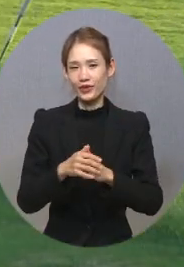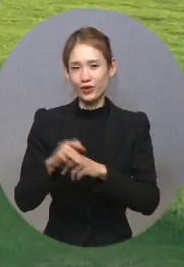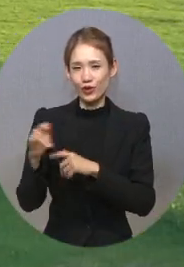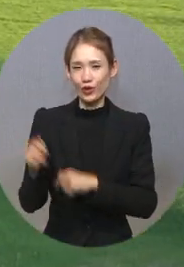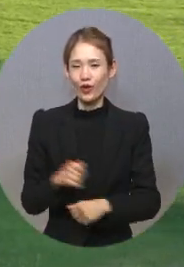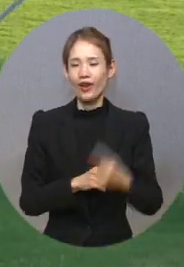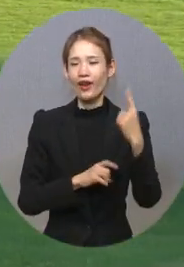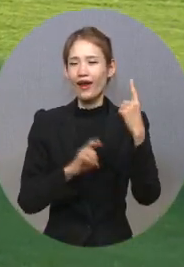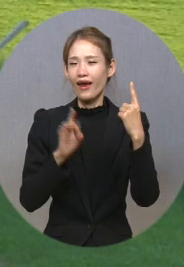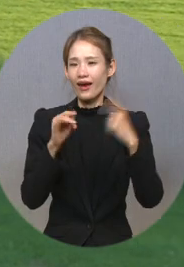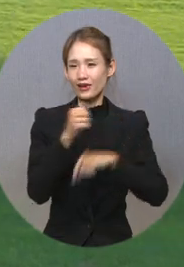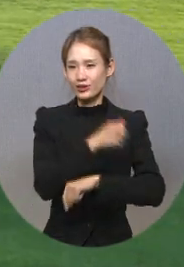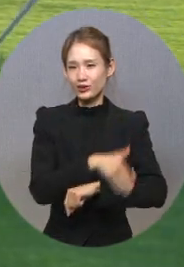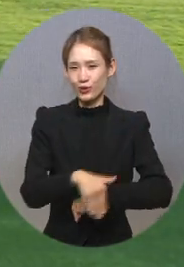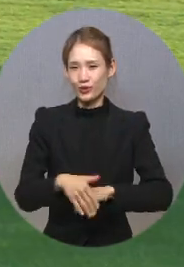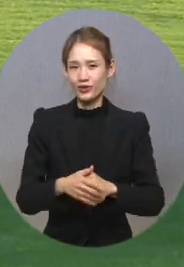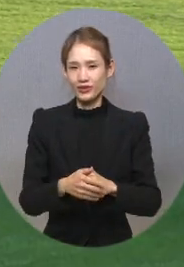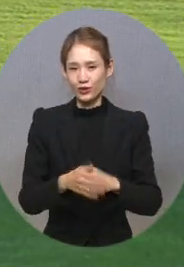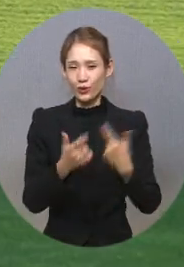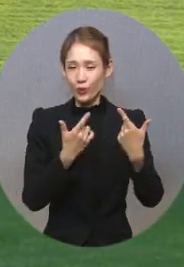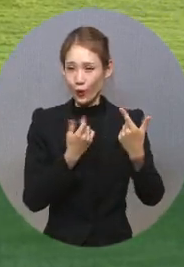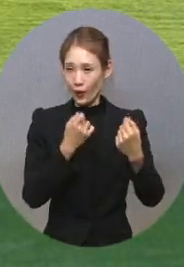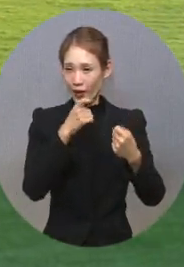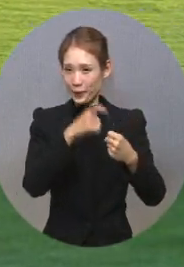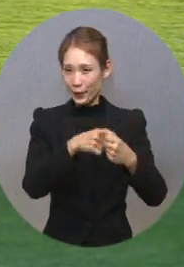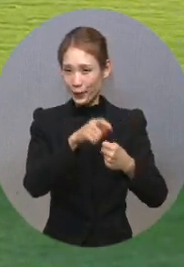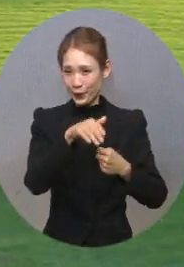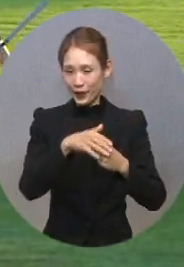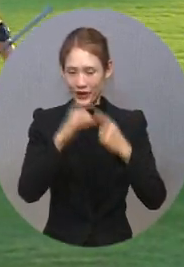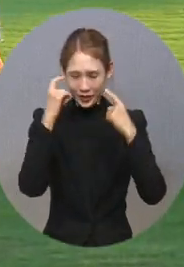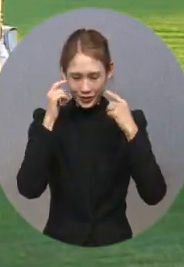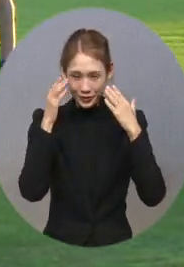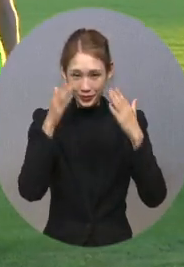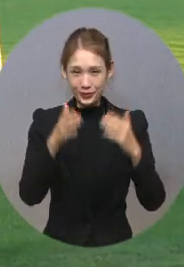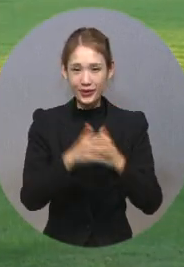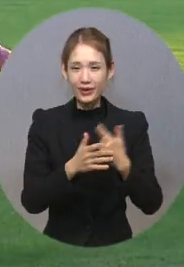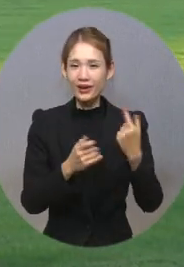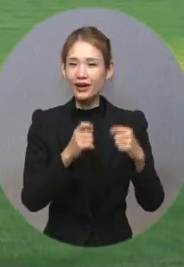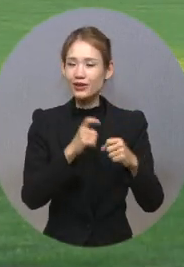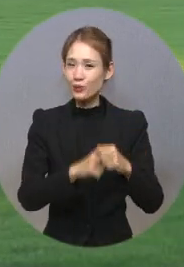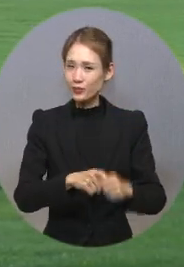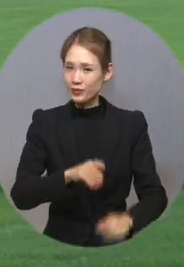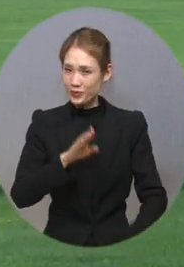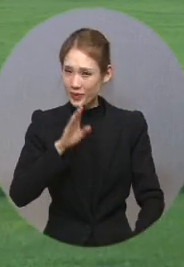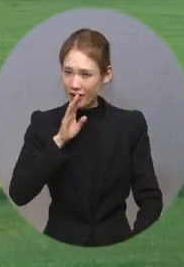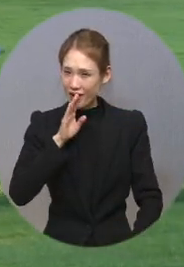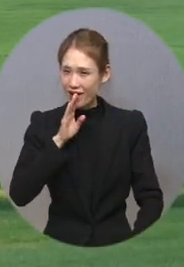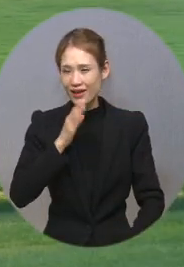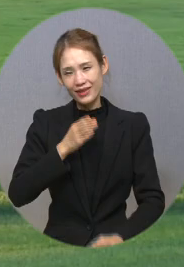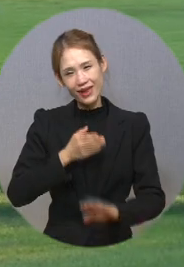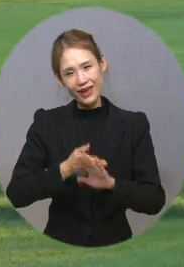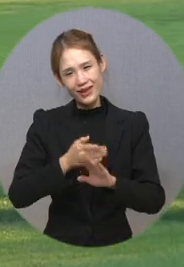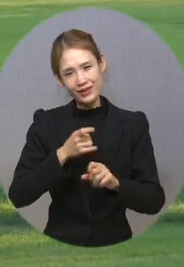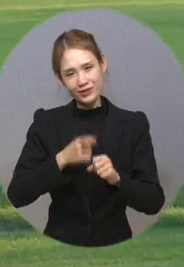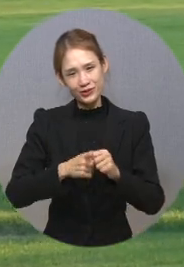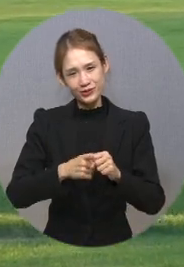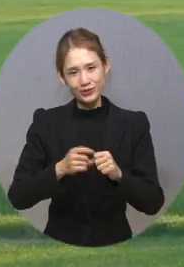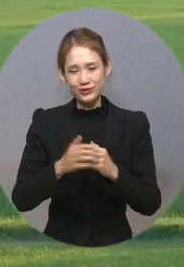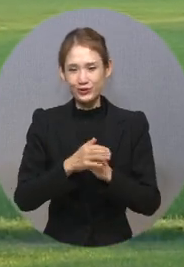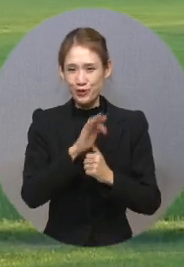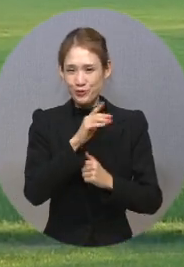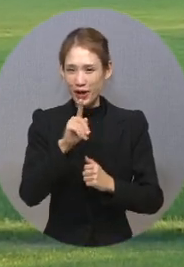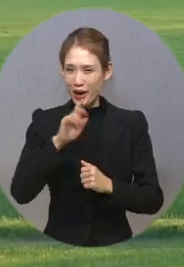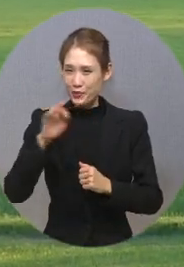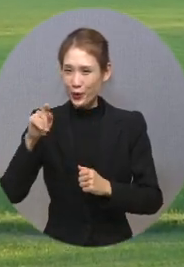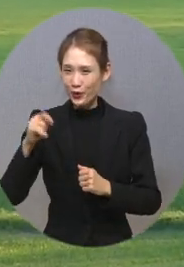스포츠가. 맞지. 같은 목표를 두고 걸어가는. 같은 목표일까? 다른 목표. 누구는 파, 누구는 버디.